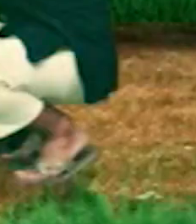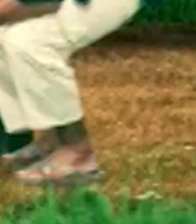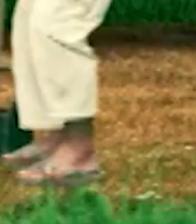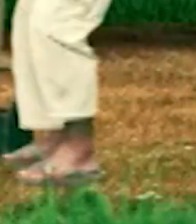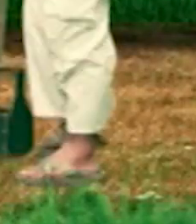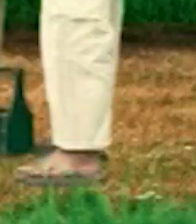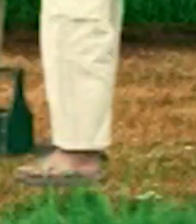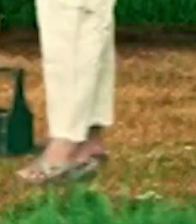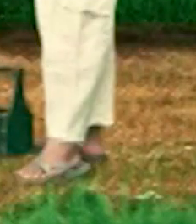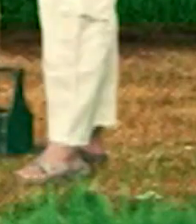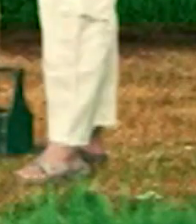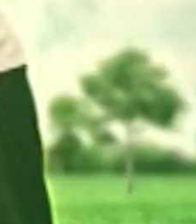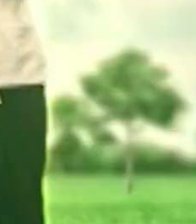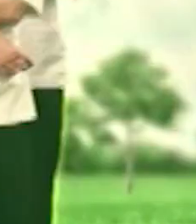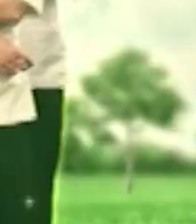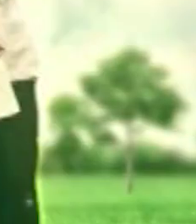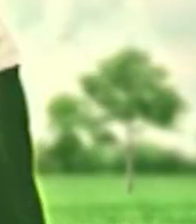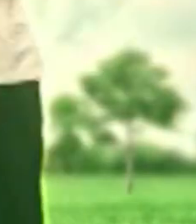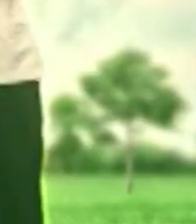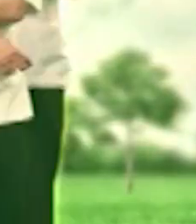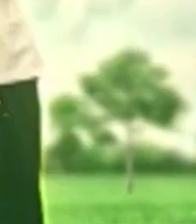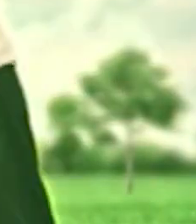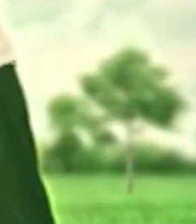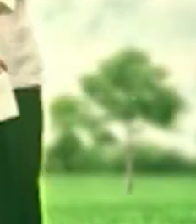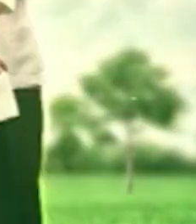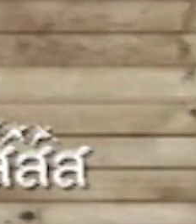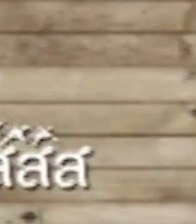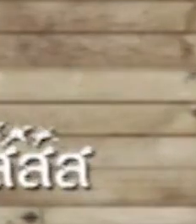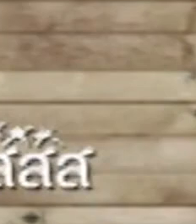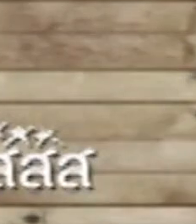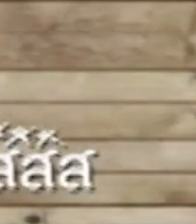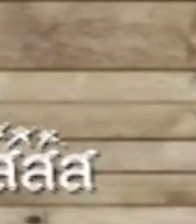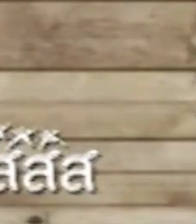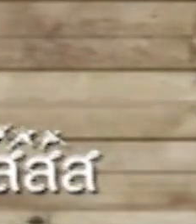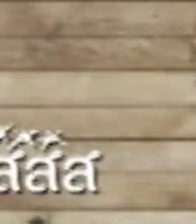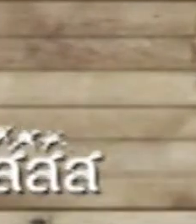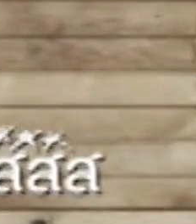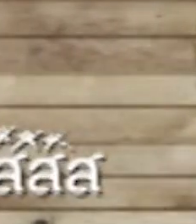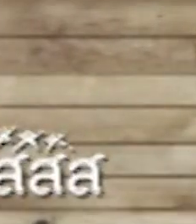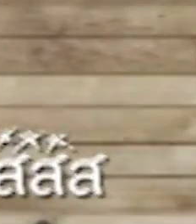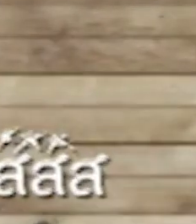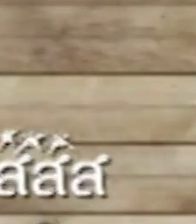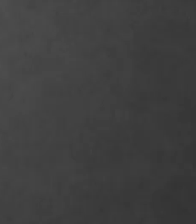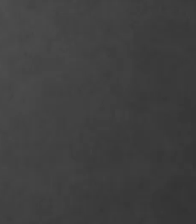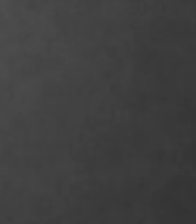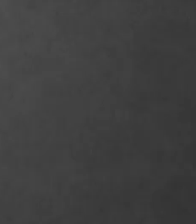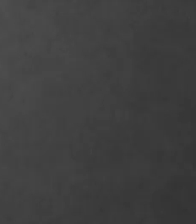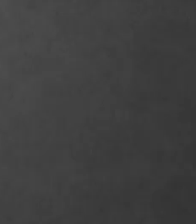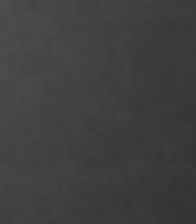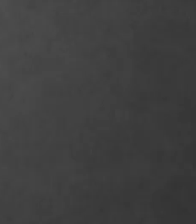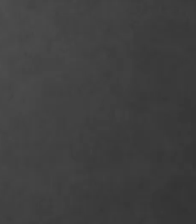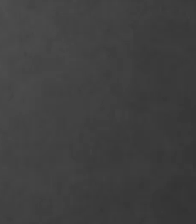พอกลับบ้านมาก็ช่วยกันดูแลต่อทุกคนก็มีทีมหมอครอบครัวได้ติดต่อรอพอสตหรือโรงพยาบาลรัฐใกล้บ้าน